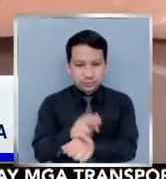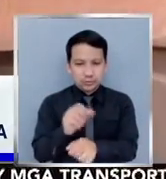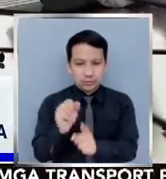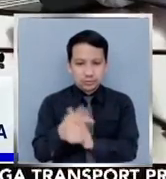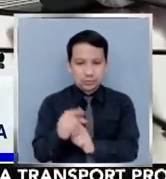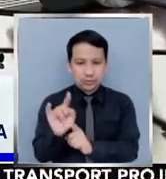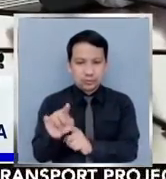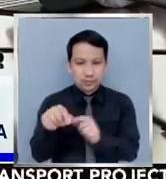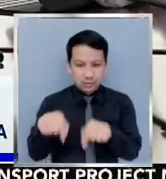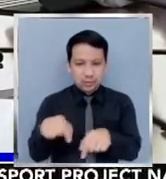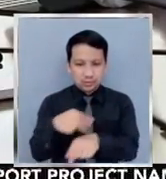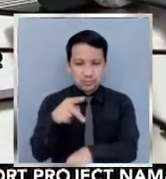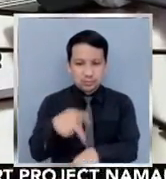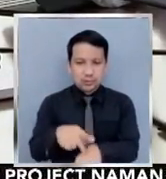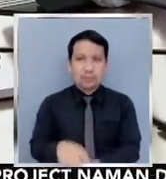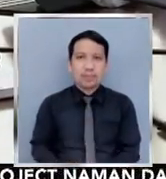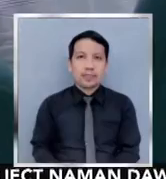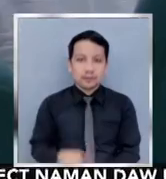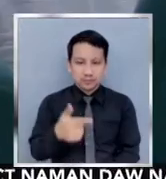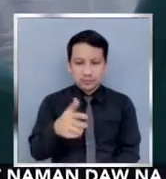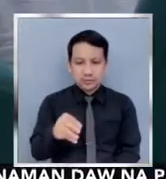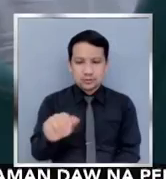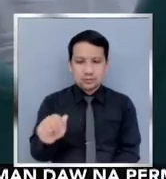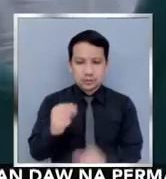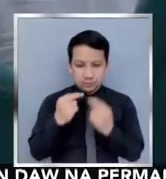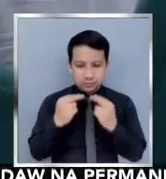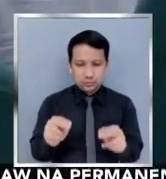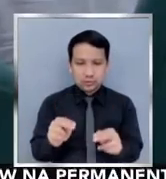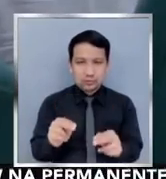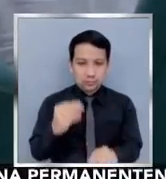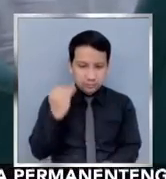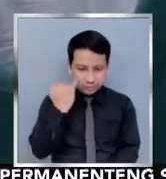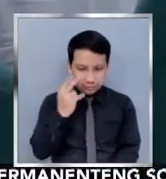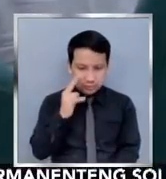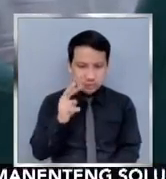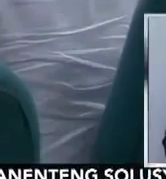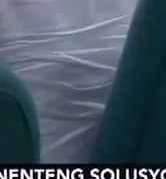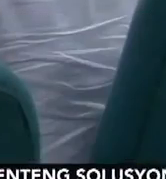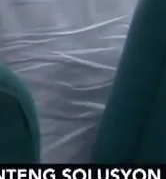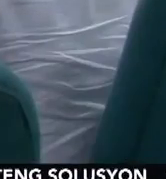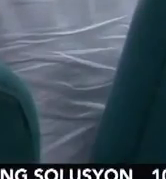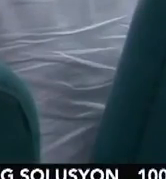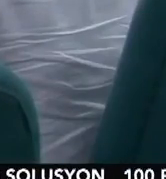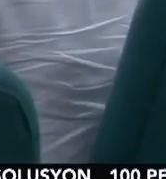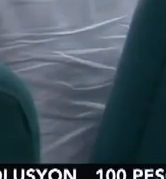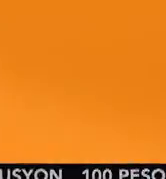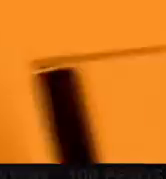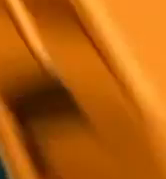Pilipinas. Para sa GMA Integrated News, June Veneracion, nakatutok 24 oras.